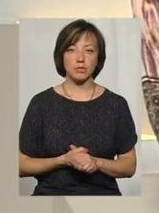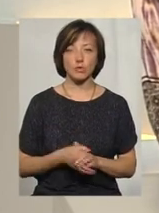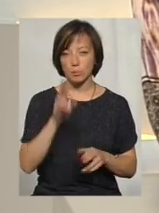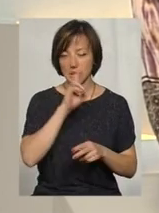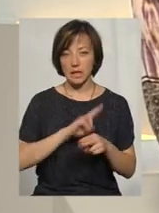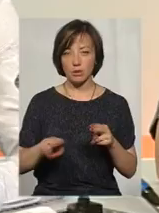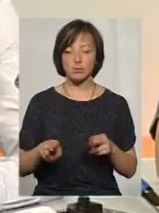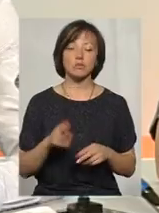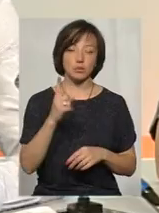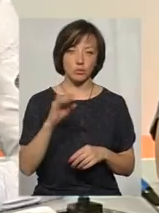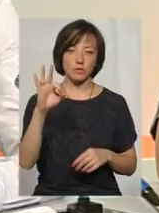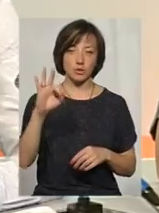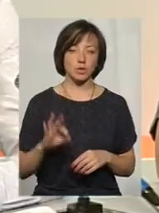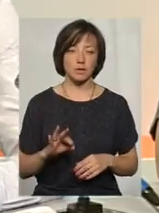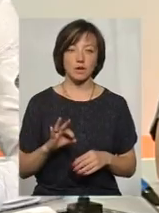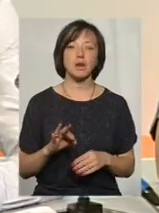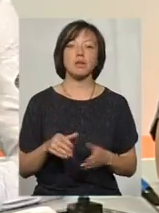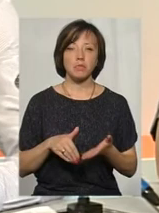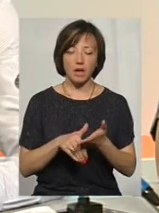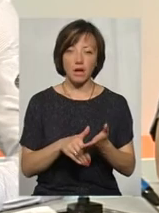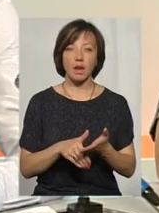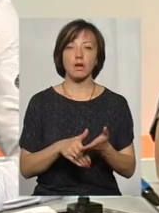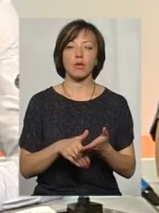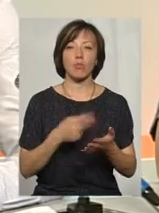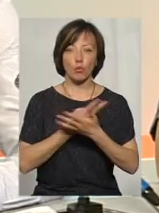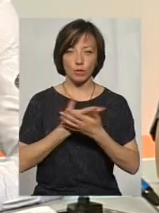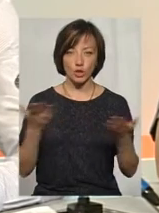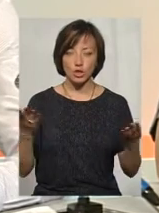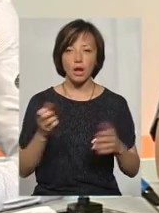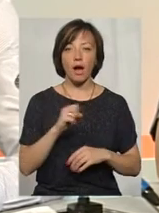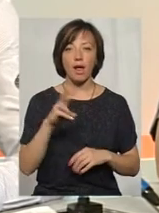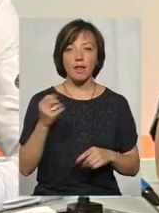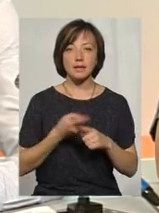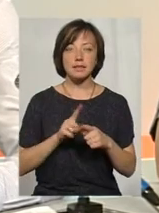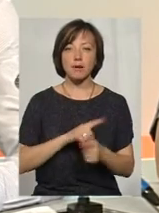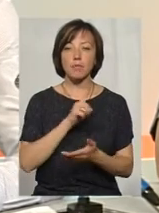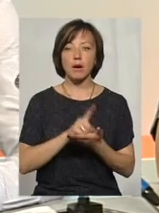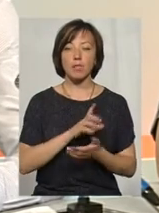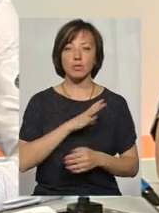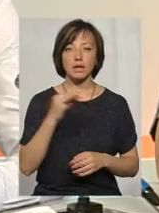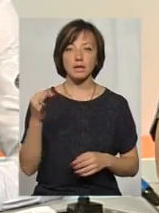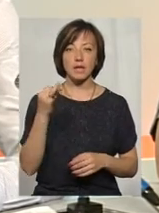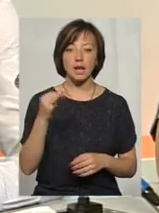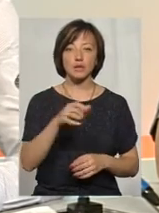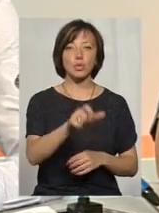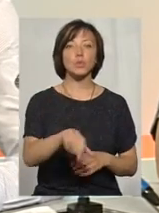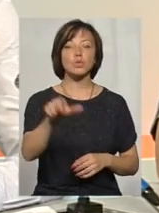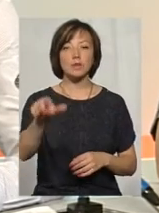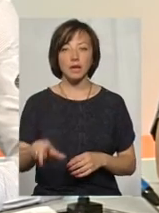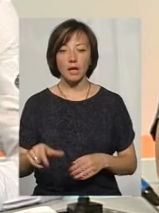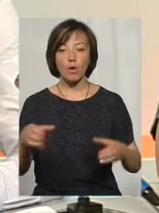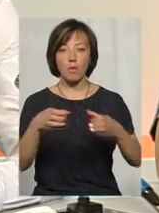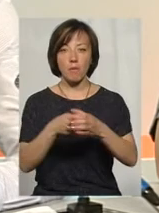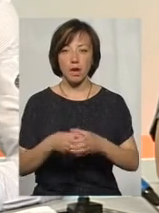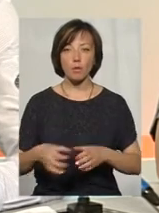зникло? Однозначно сприяє публічність, однак це має бути інтерес виборців і інтерес